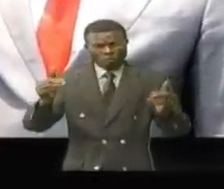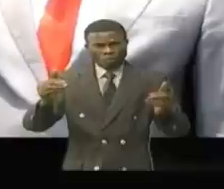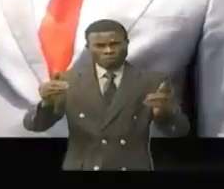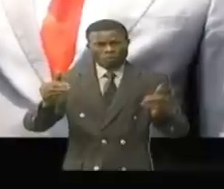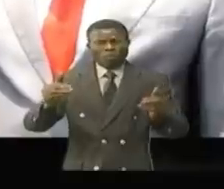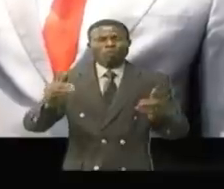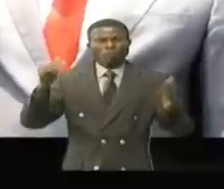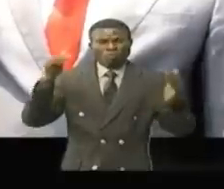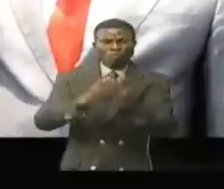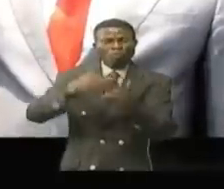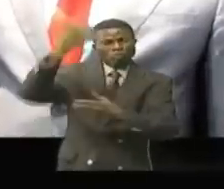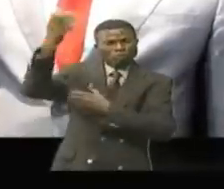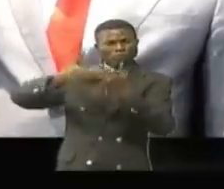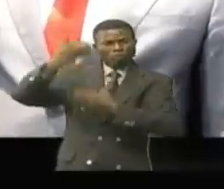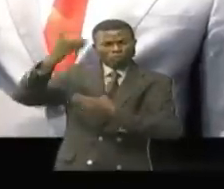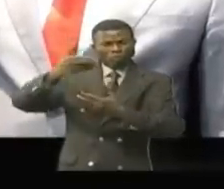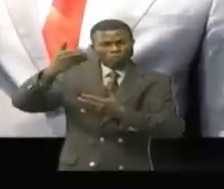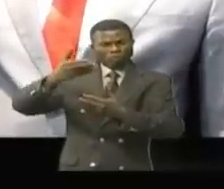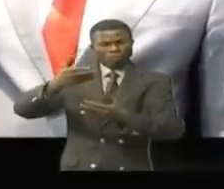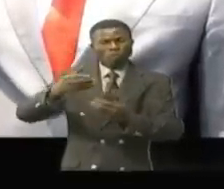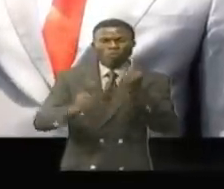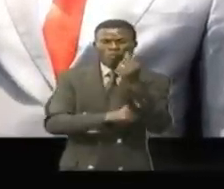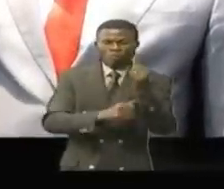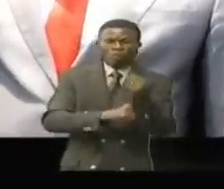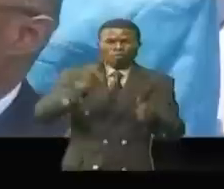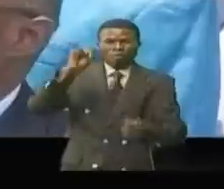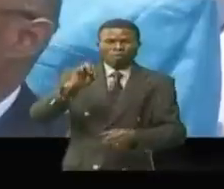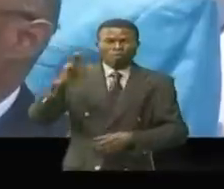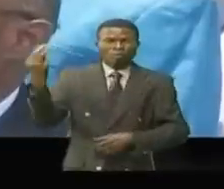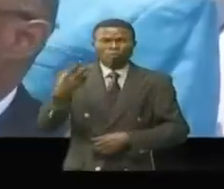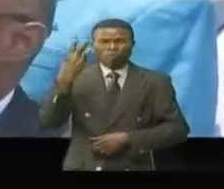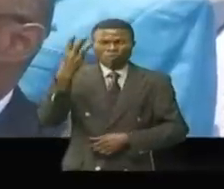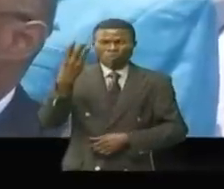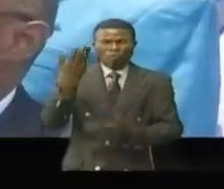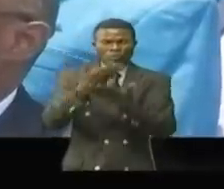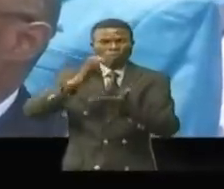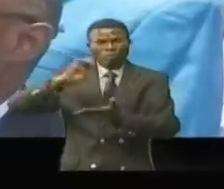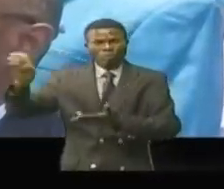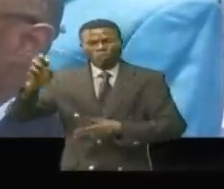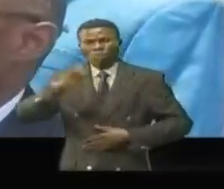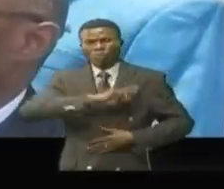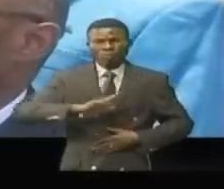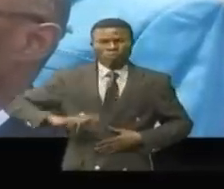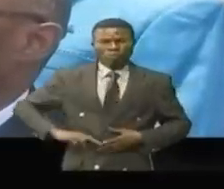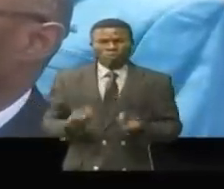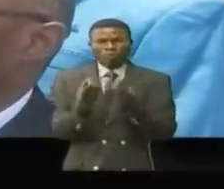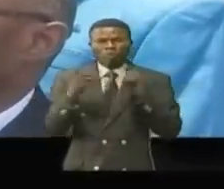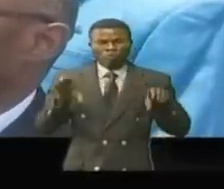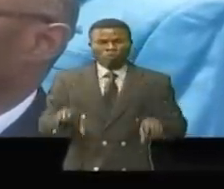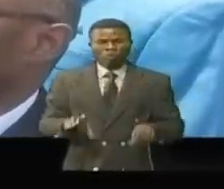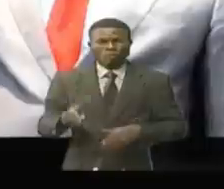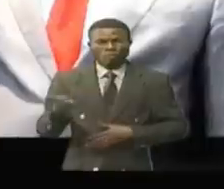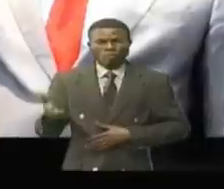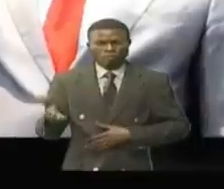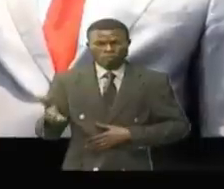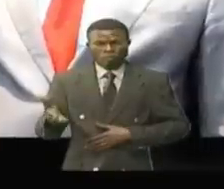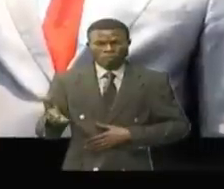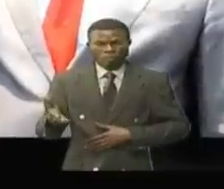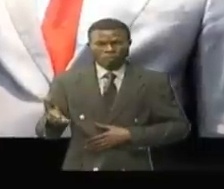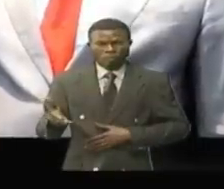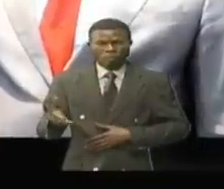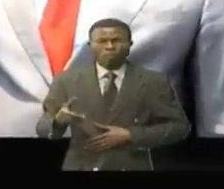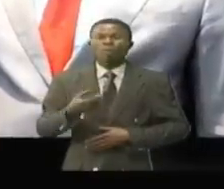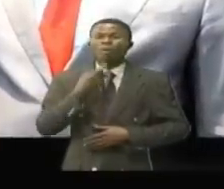Rwanda et son complice le M23 à l'est de la République démocratique du Congo.